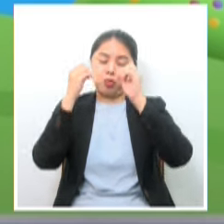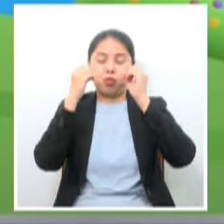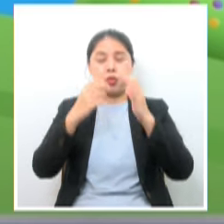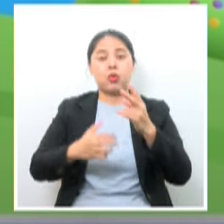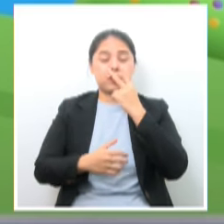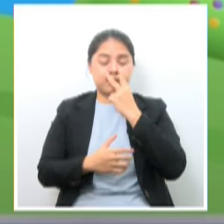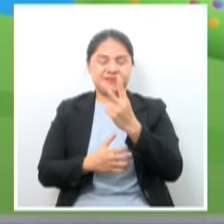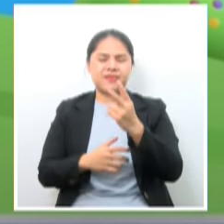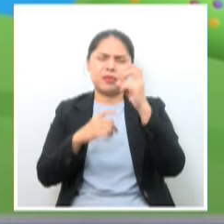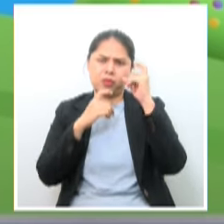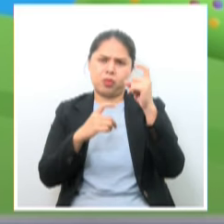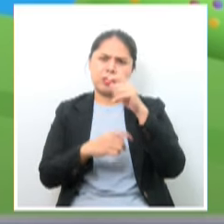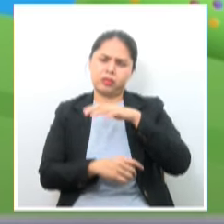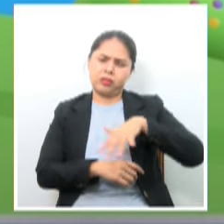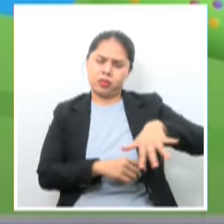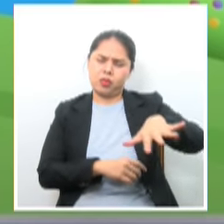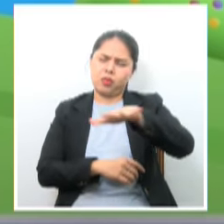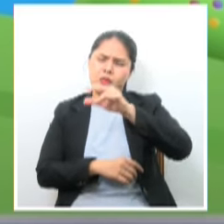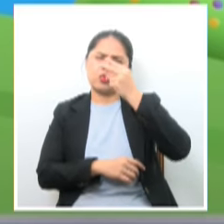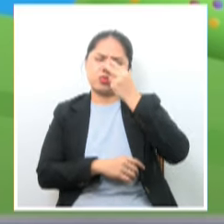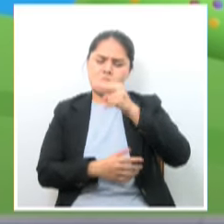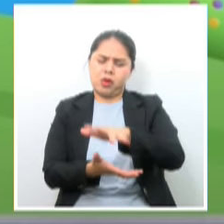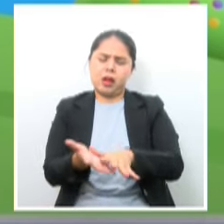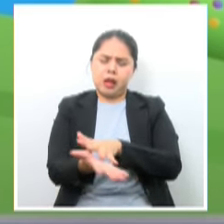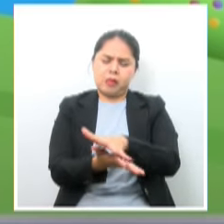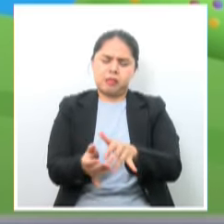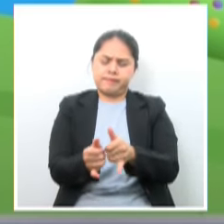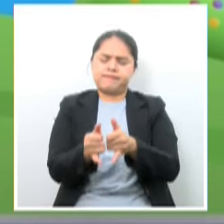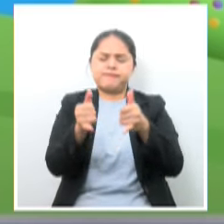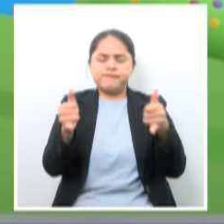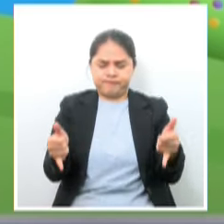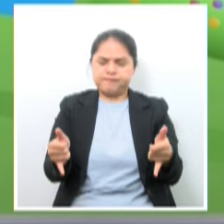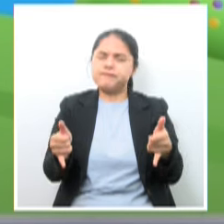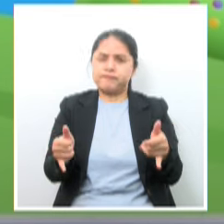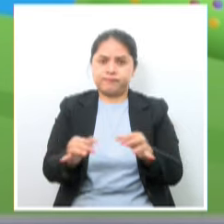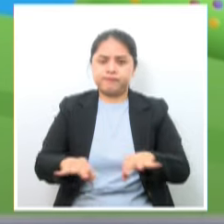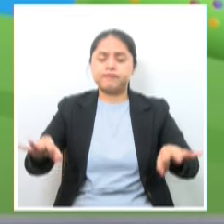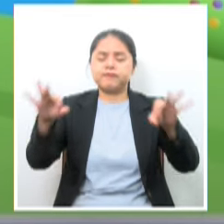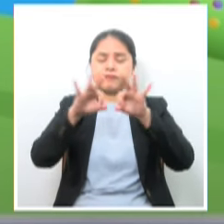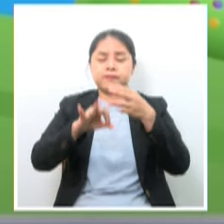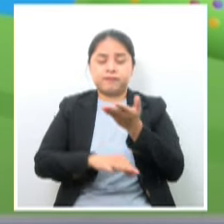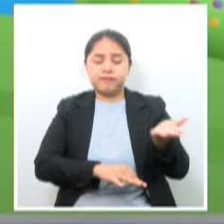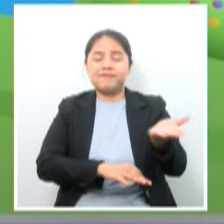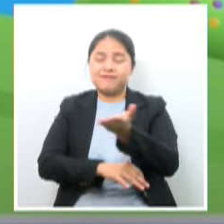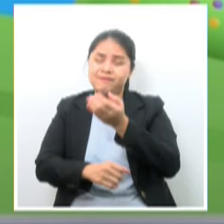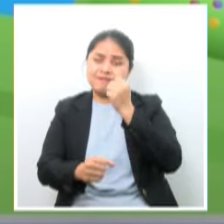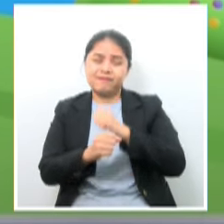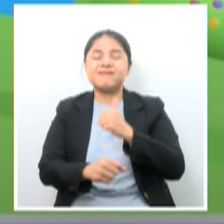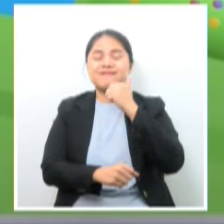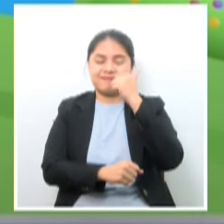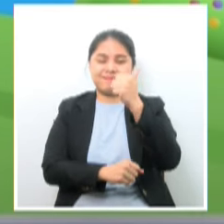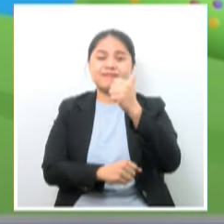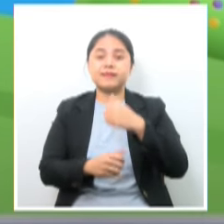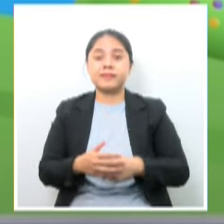ดูแลเฝ้าระวังมาตรการที่เราเคยใช้อยู่นะครับล้างมือเว้นระยะห่างนะครับซึ่งผมก็เข้าใจว่าทุกท่านทำได้ดีที่สุดอยู่